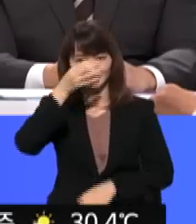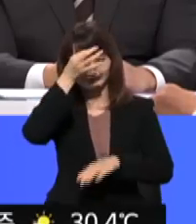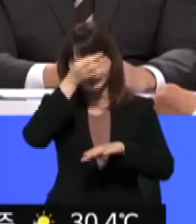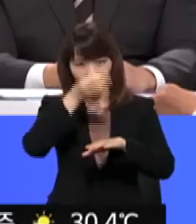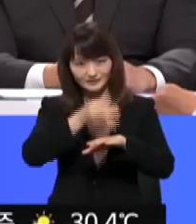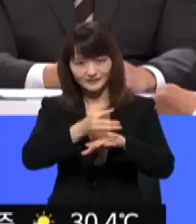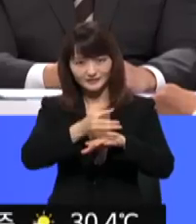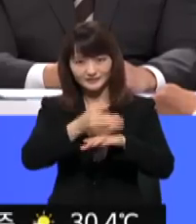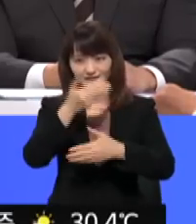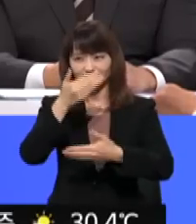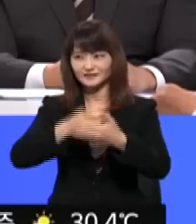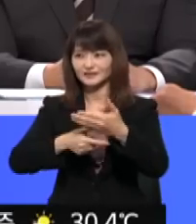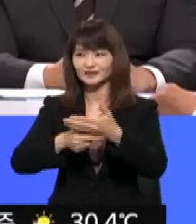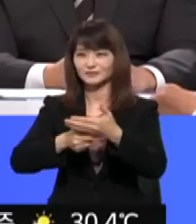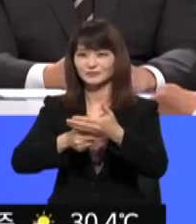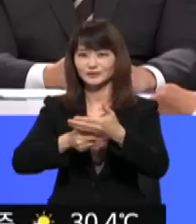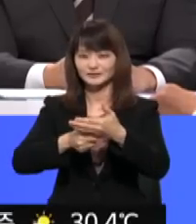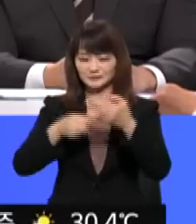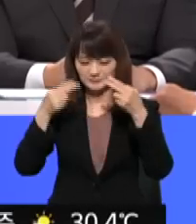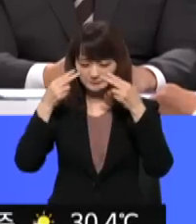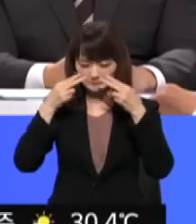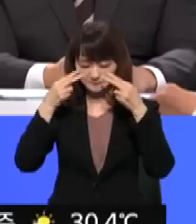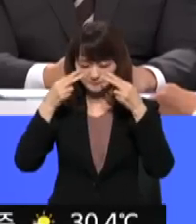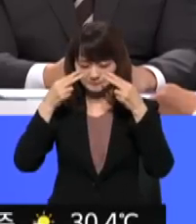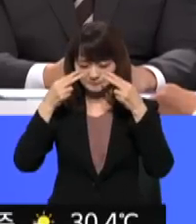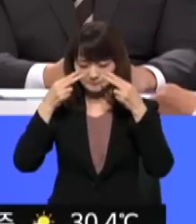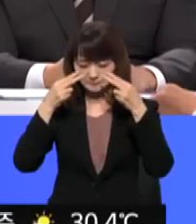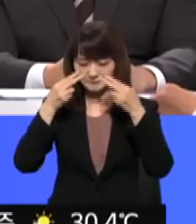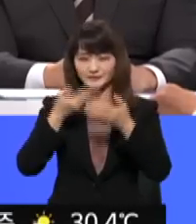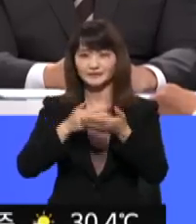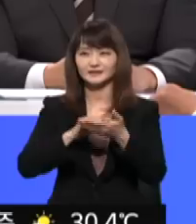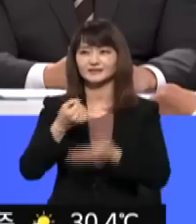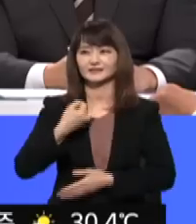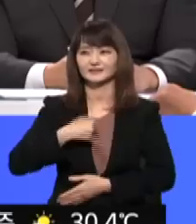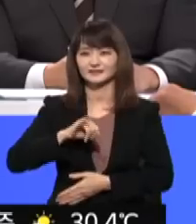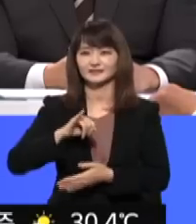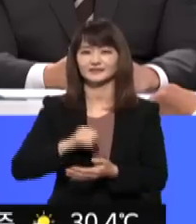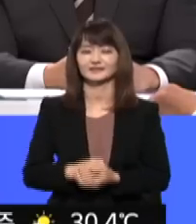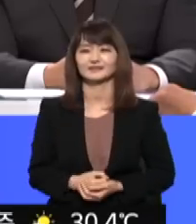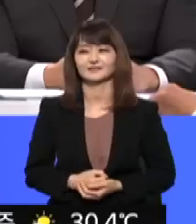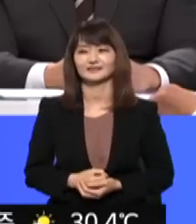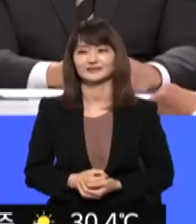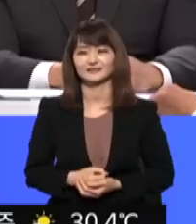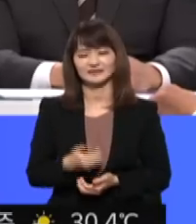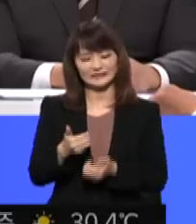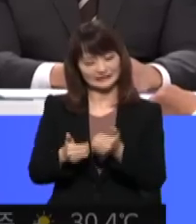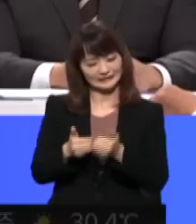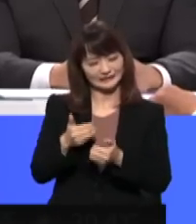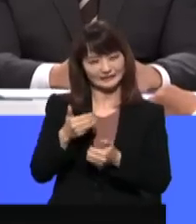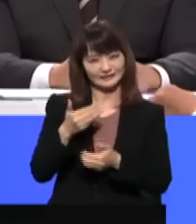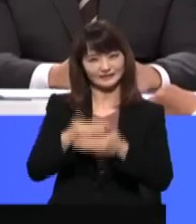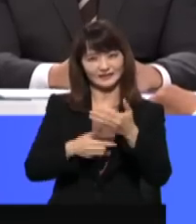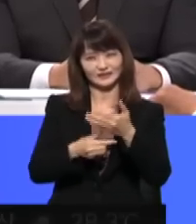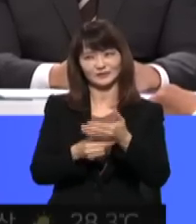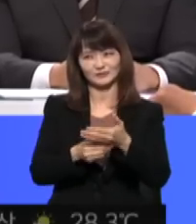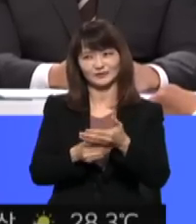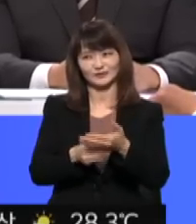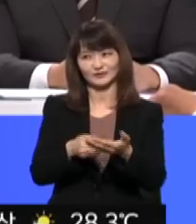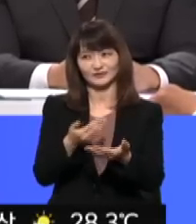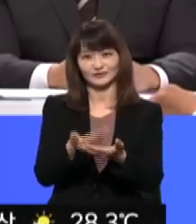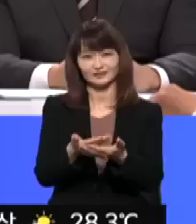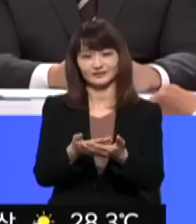영화 티켓에 눈이 멀어서 개딸이라고 했네요 석연치 않겠지만 영화 티켓 좀 어떻게 안 될까요 일단 빵 터졌는데